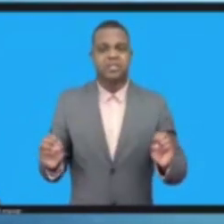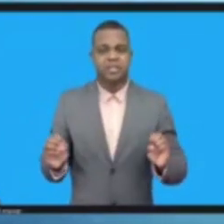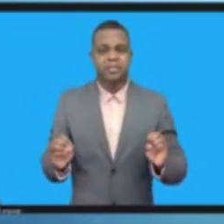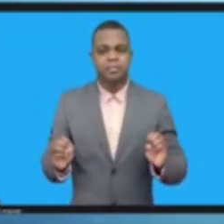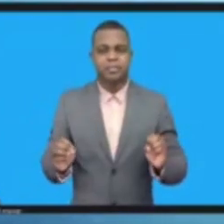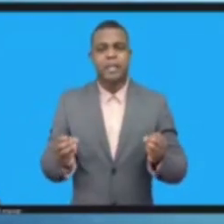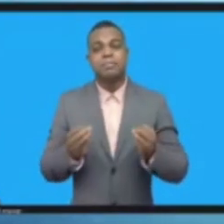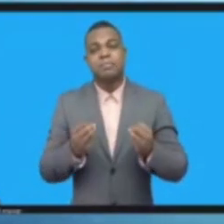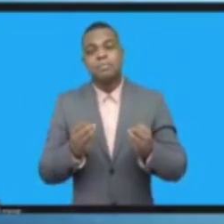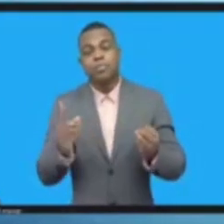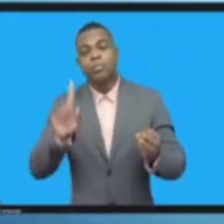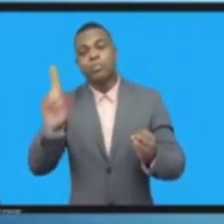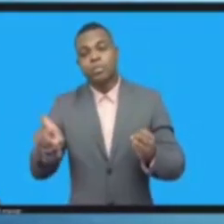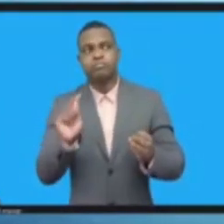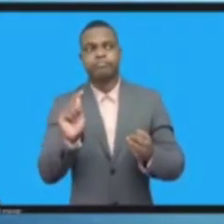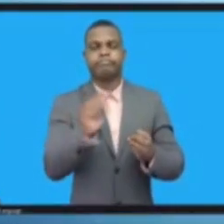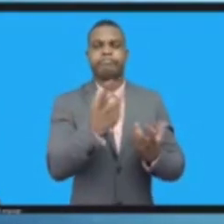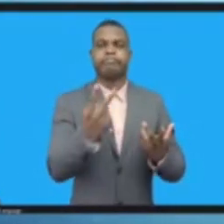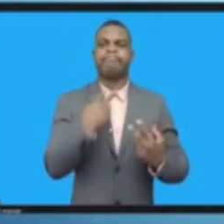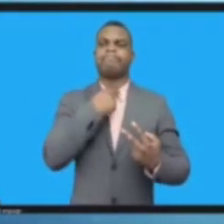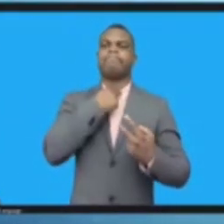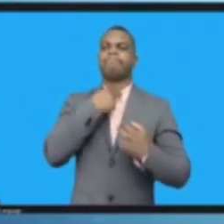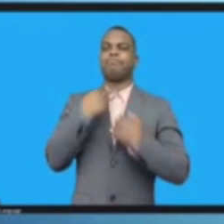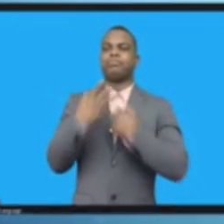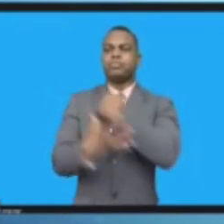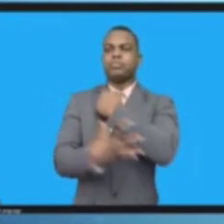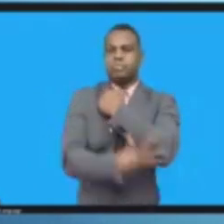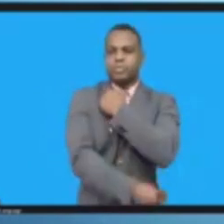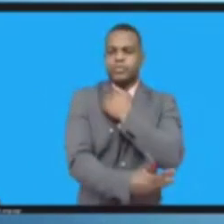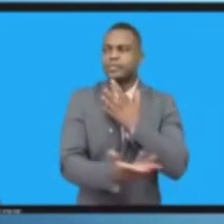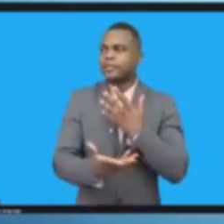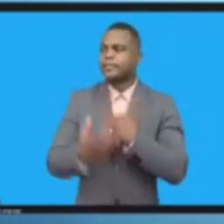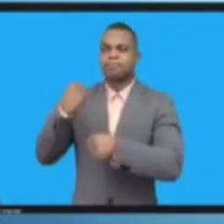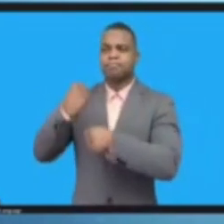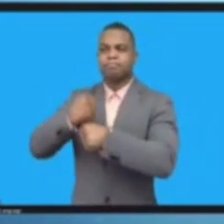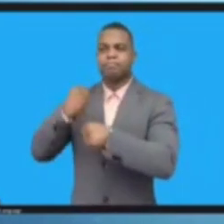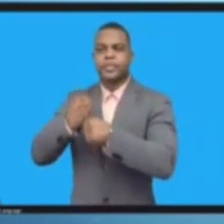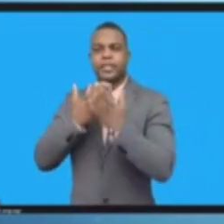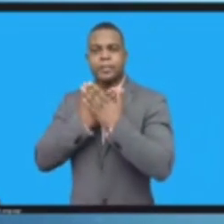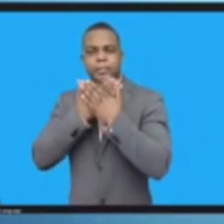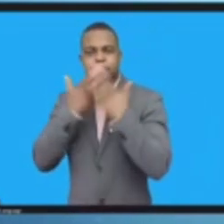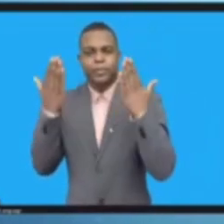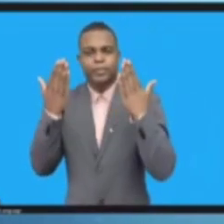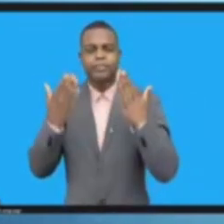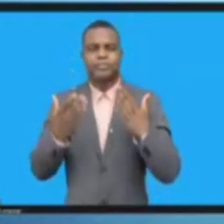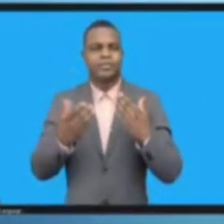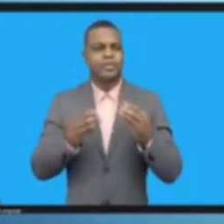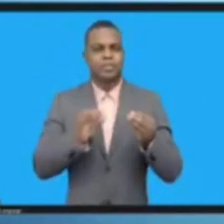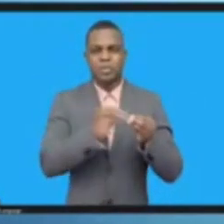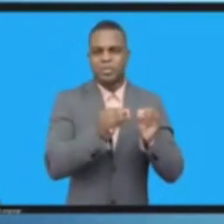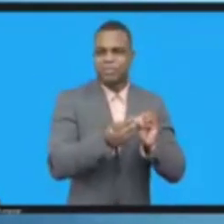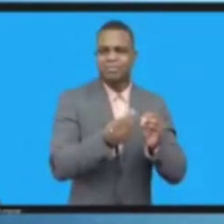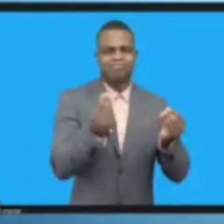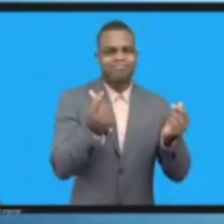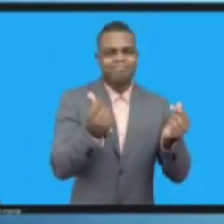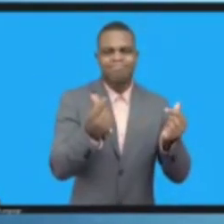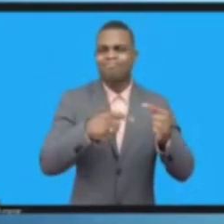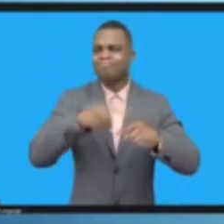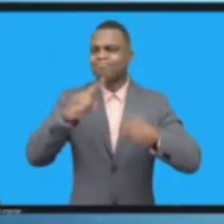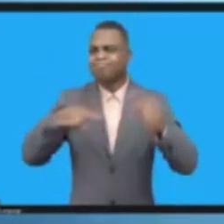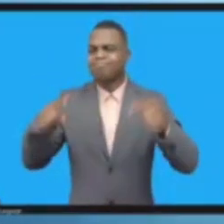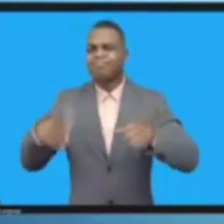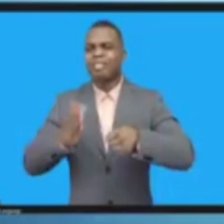que cette situation s'aggrave. Aujourd'hui, il existe beaucoup de défis qui empêchent les jeunes de profiter de